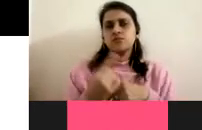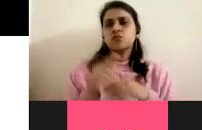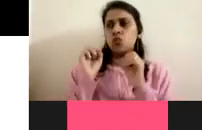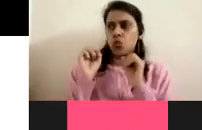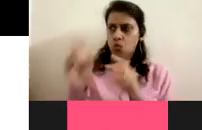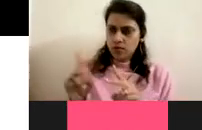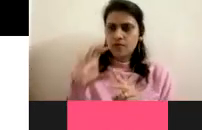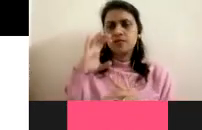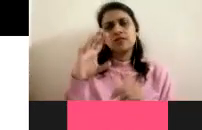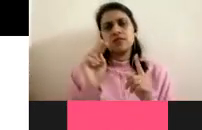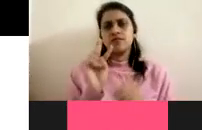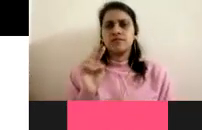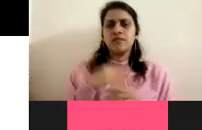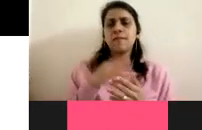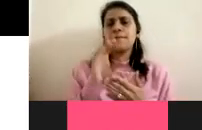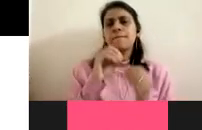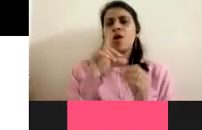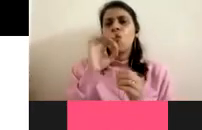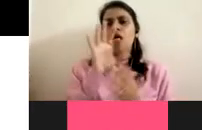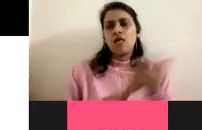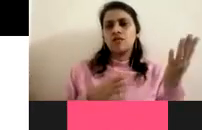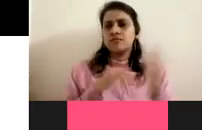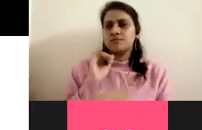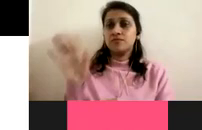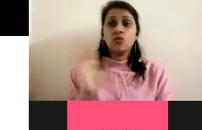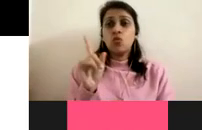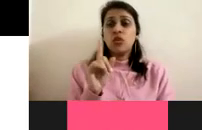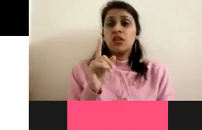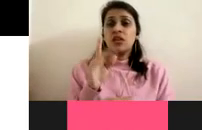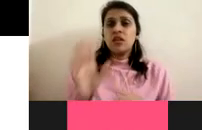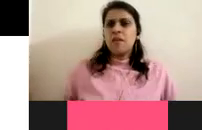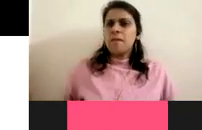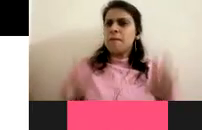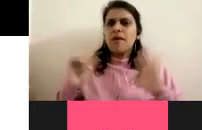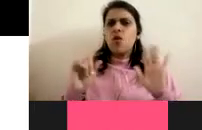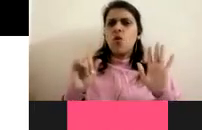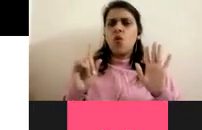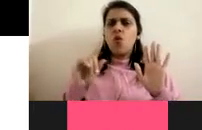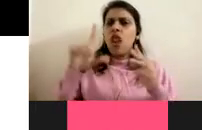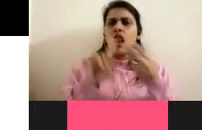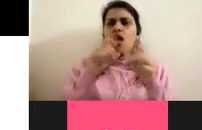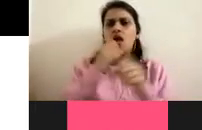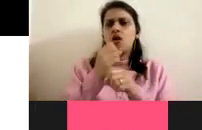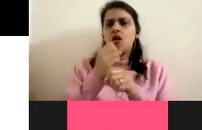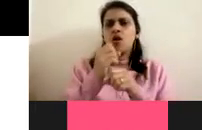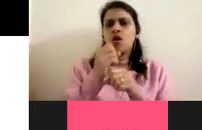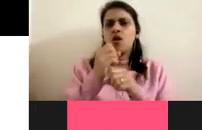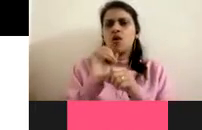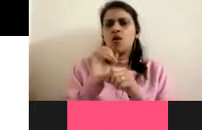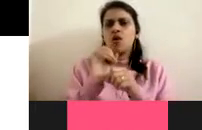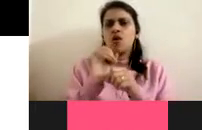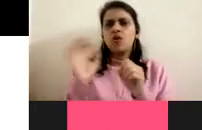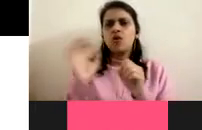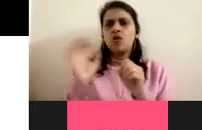बोल रहे नहीं लोकोमोटर ठीक है हमको चाहिए हाथ चाहिए हमको पैर पैर पैर वाला चले, व्हील चेयर यूजर